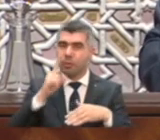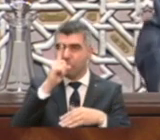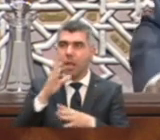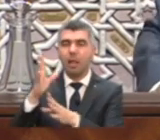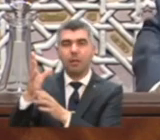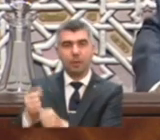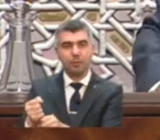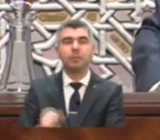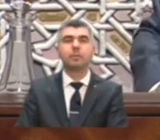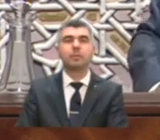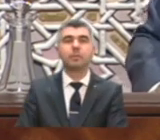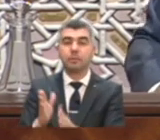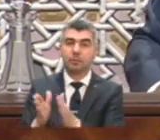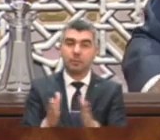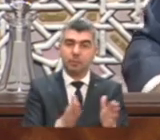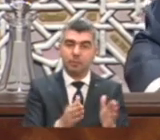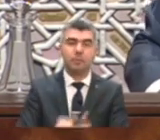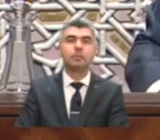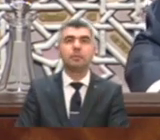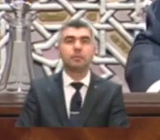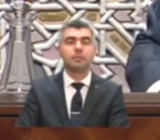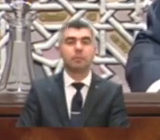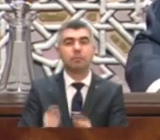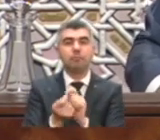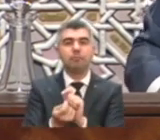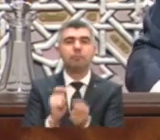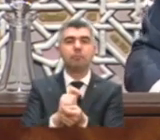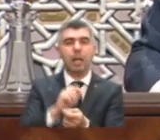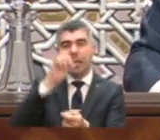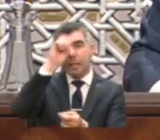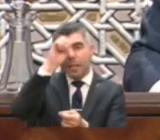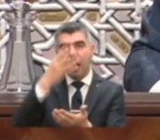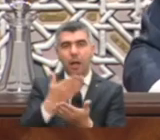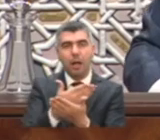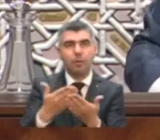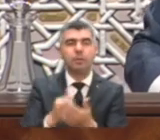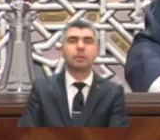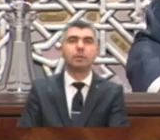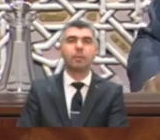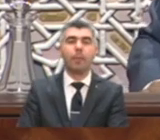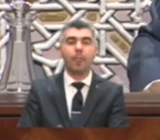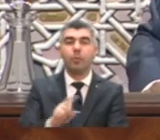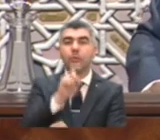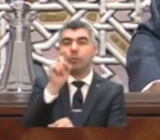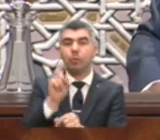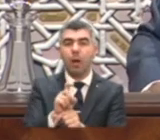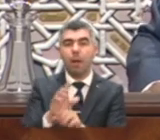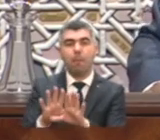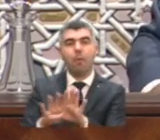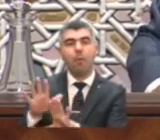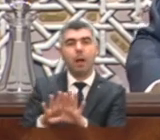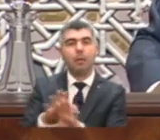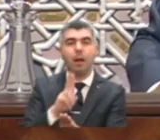الشفاء. ننتقل للقطاع الموالي وهو الانتقال الطاقي والتنمية المستدامة، بسؤال عن المبادرات